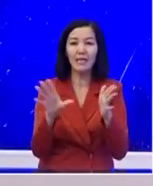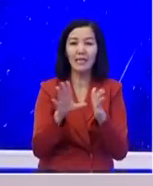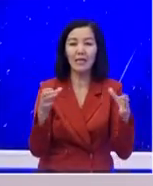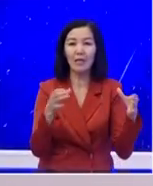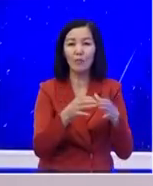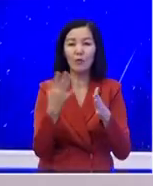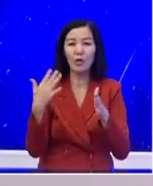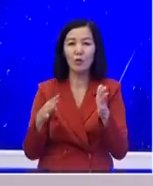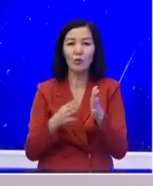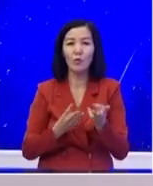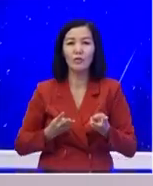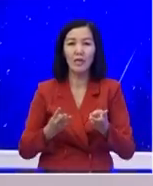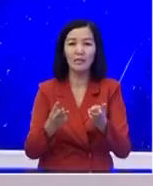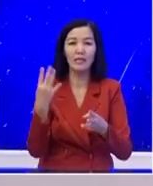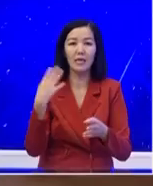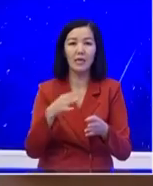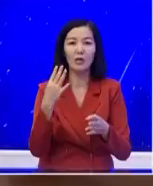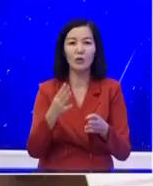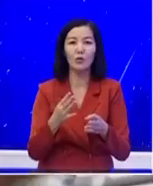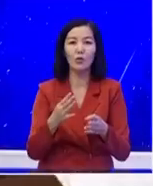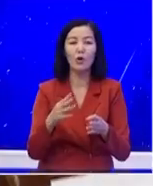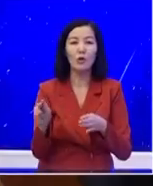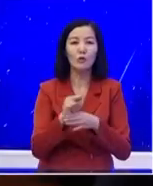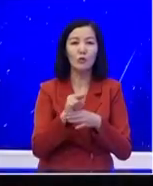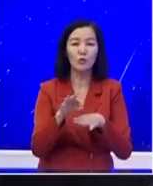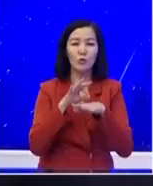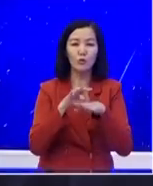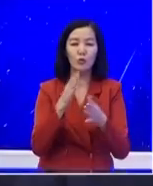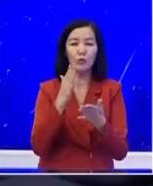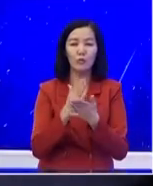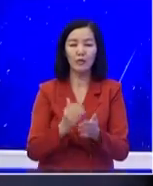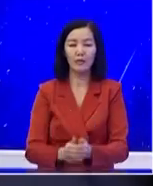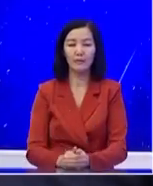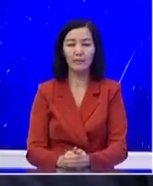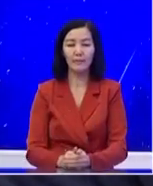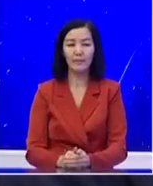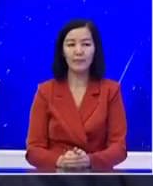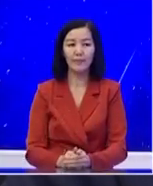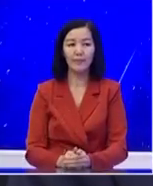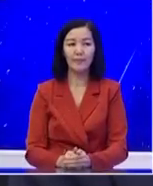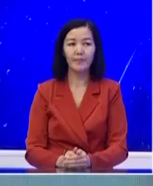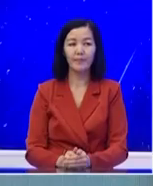пен 59 қазандық 44 турбинаға жөндеу жұмыстары жүргізіліп жатыр.